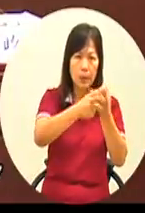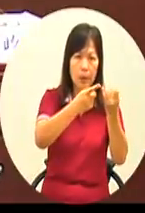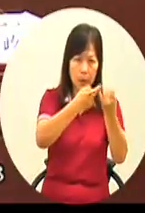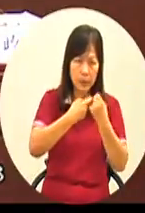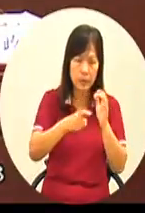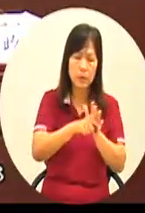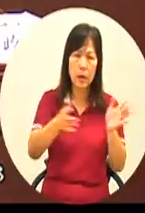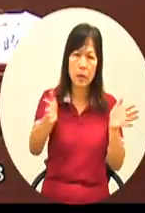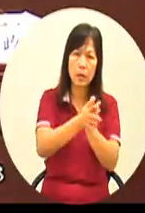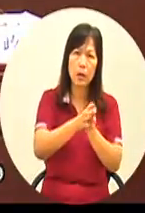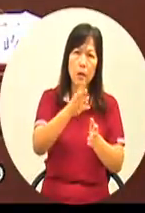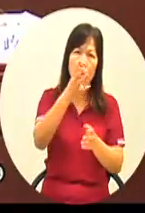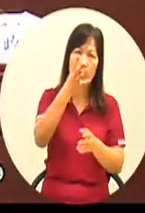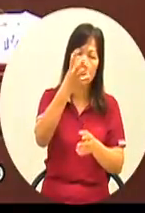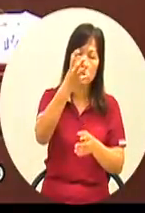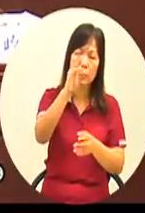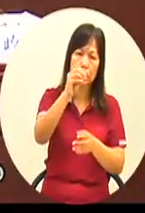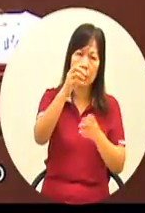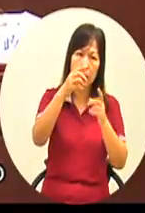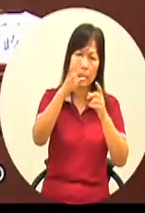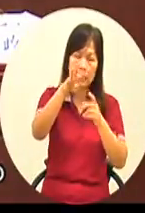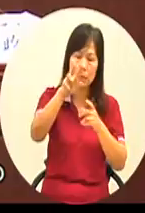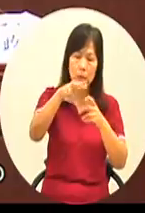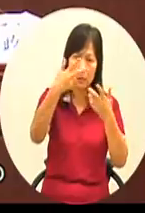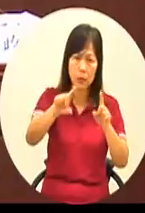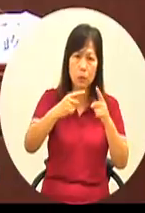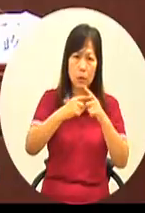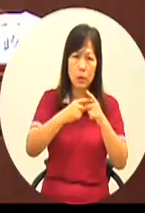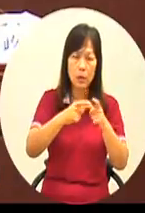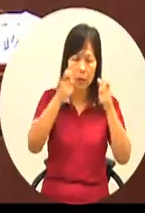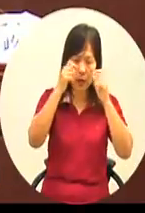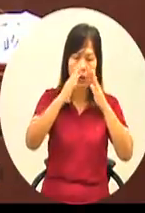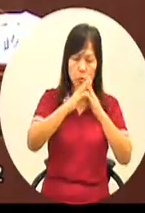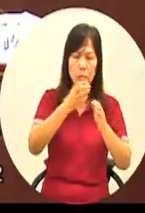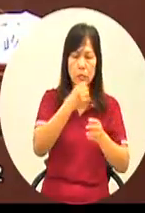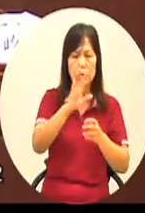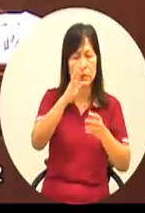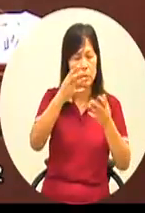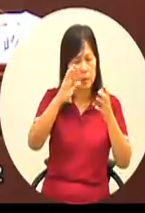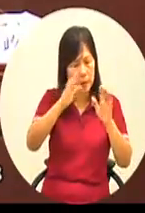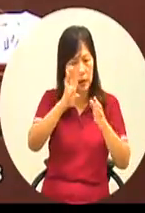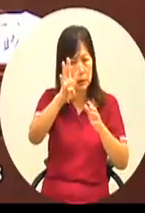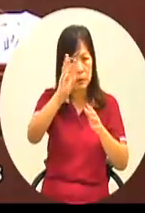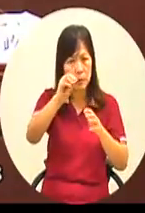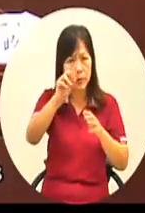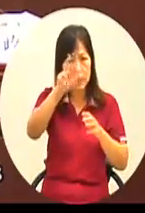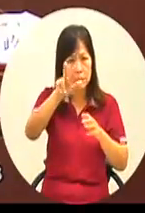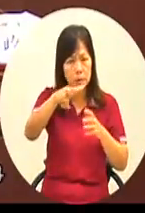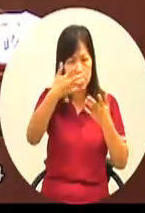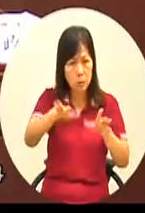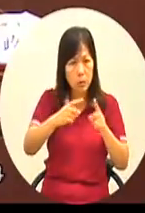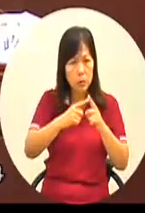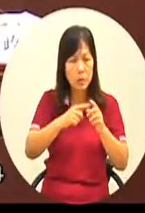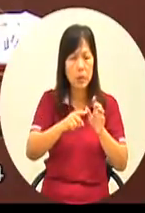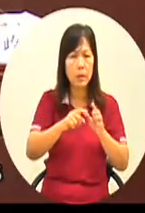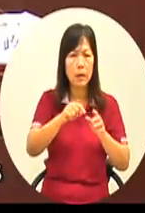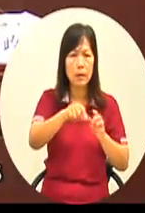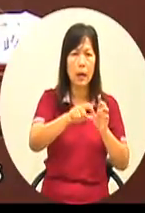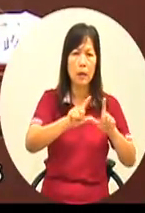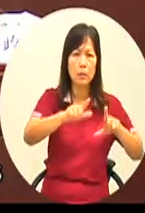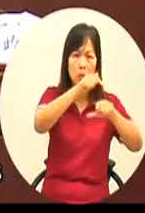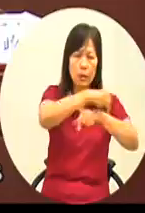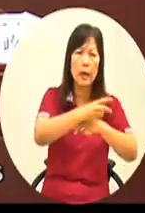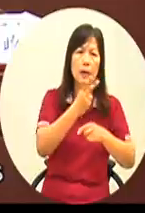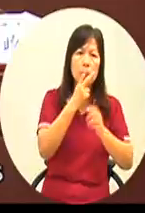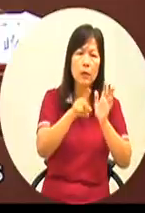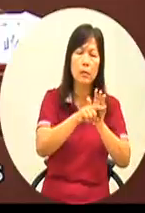是47,000多人。那其中当然 高雄市嘛， 对，高雄市的部分，那当然在东南亚籍的大概是